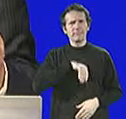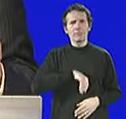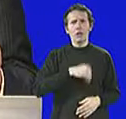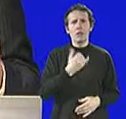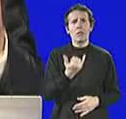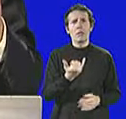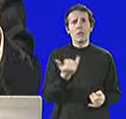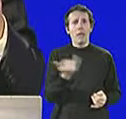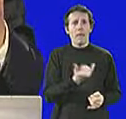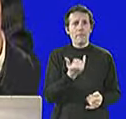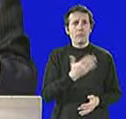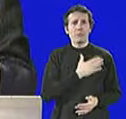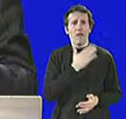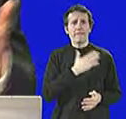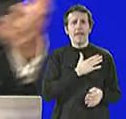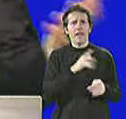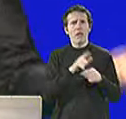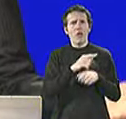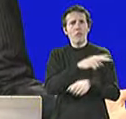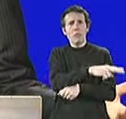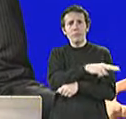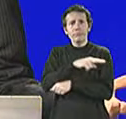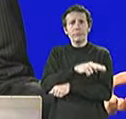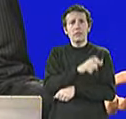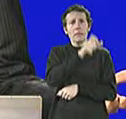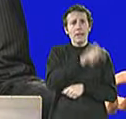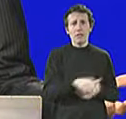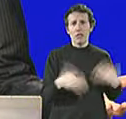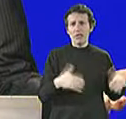mal pour abattre quelqu'un qui est déjà perdu?